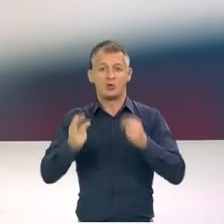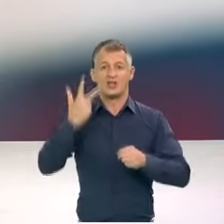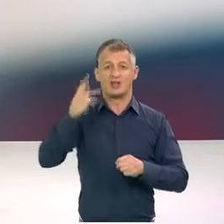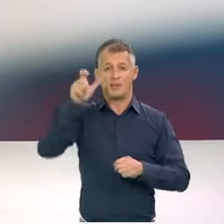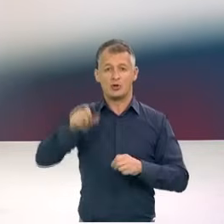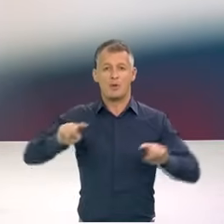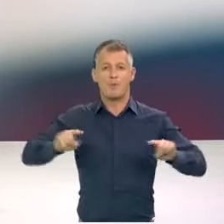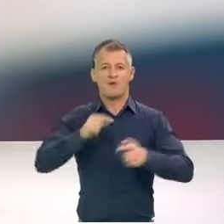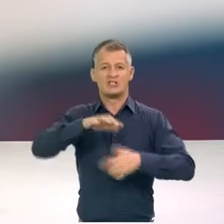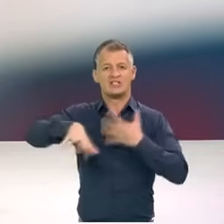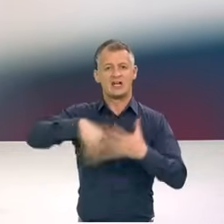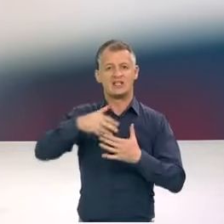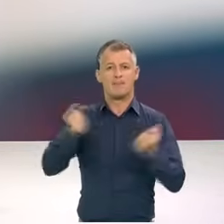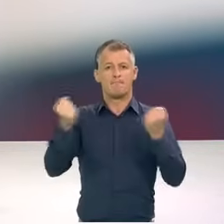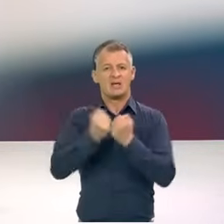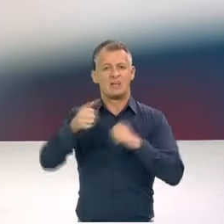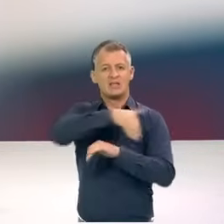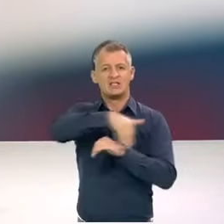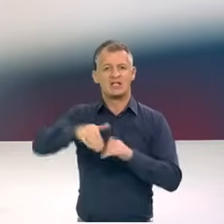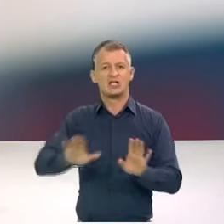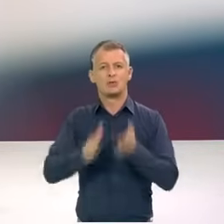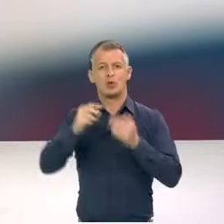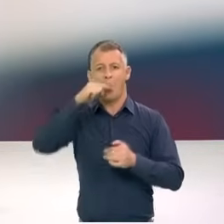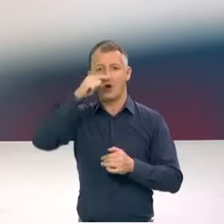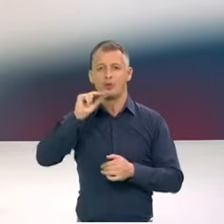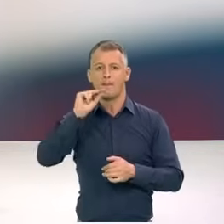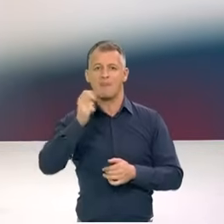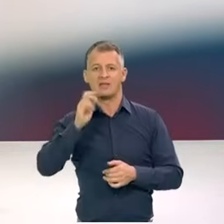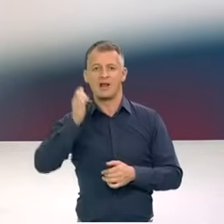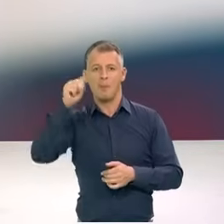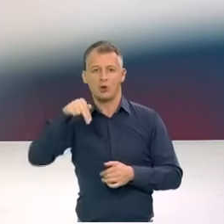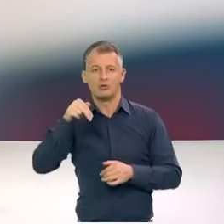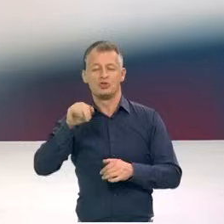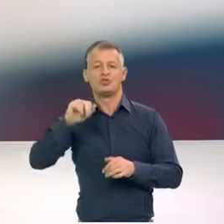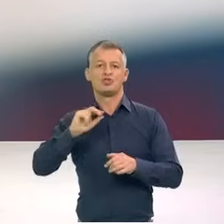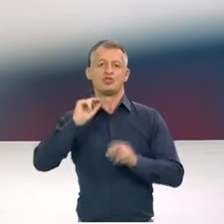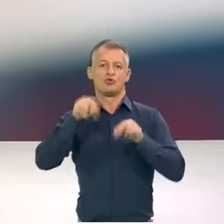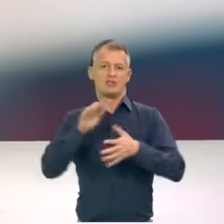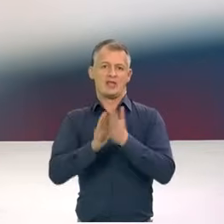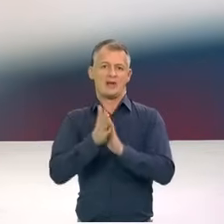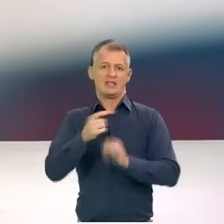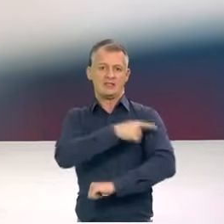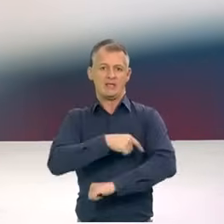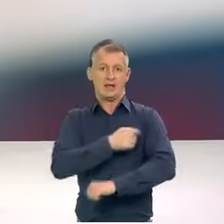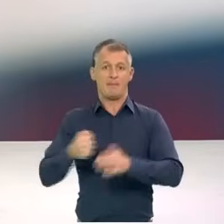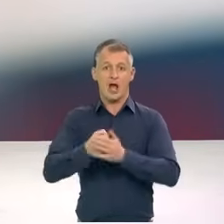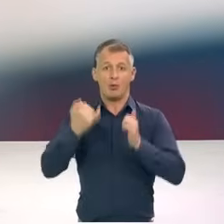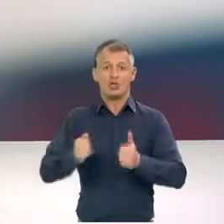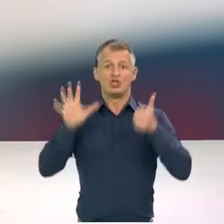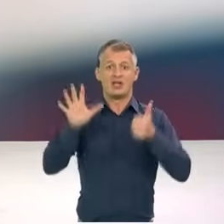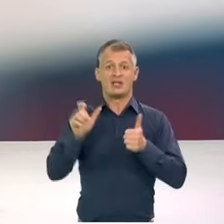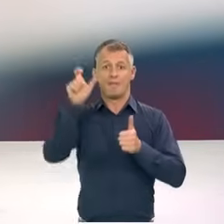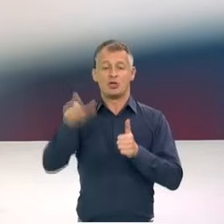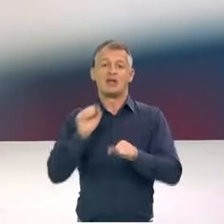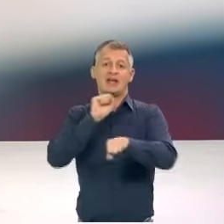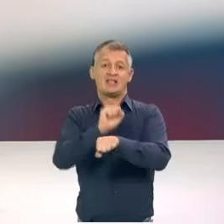scandalagii care au participat la bătaia de stradă începută în orașul Pantelimon și terminată la spital până acum șase persoane au fost arestate preventiv pentru